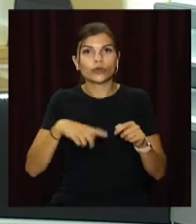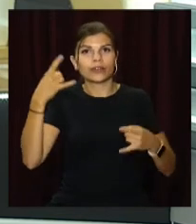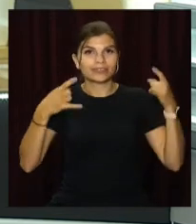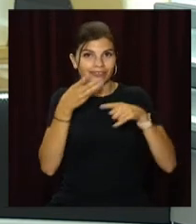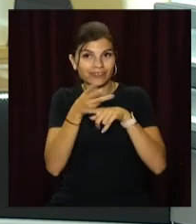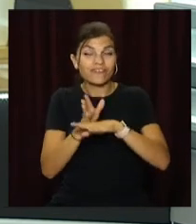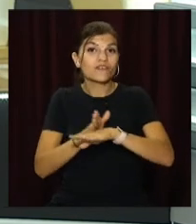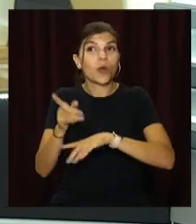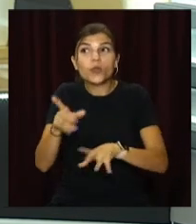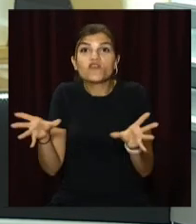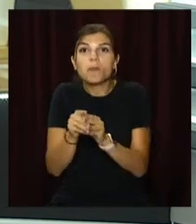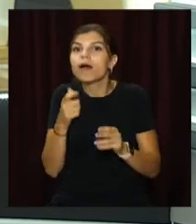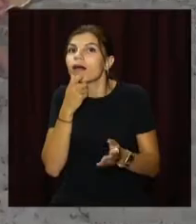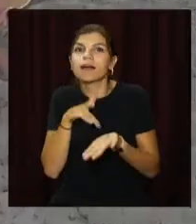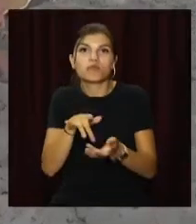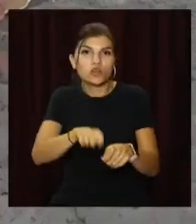група відкритого.